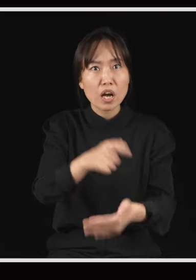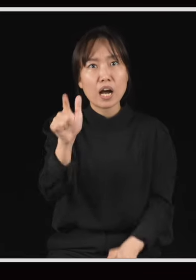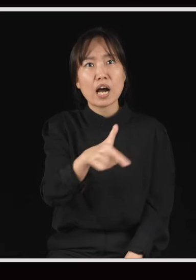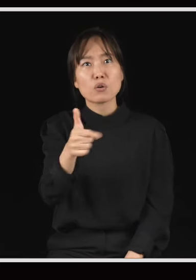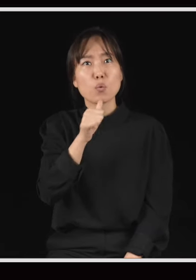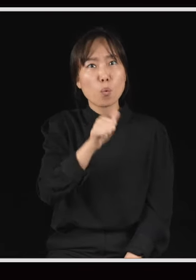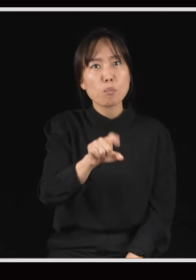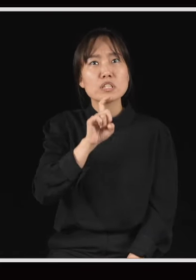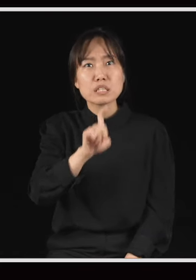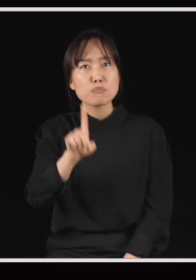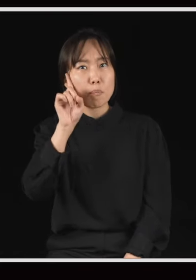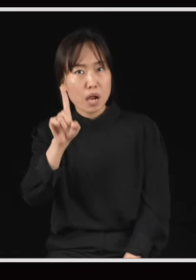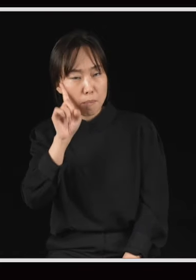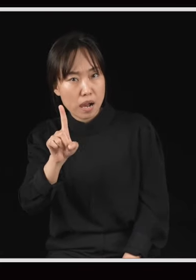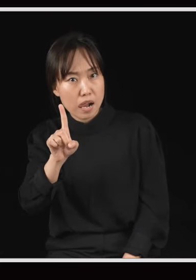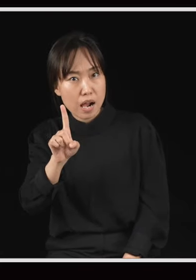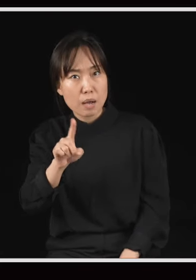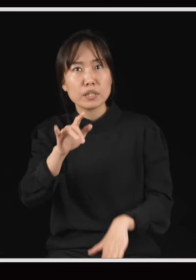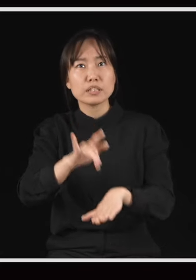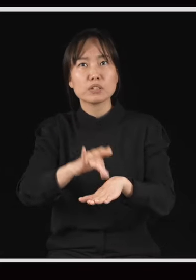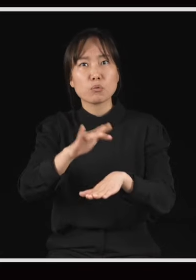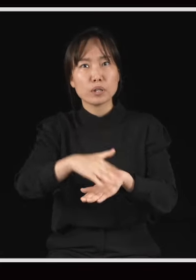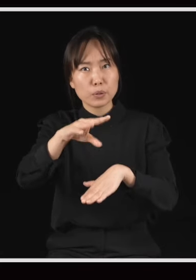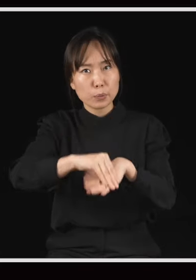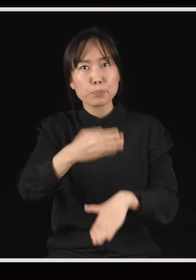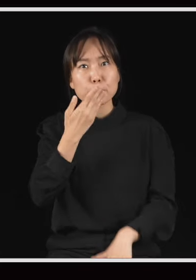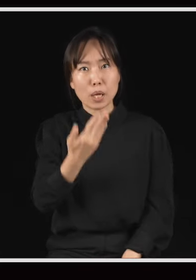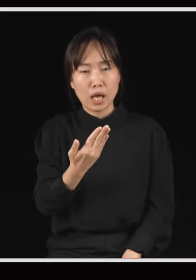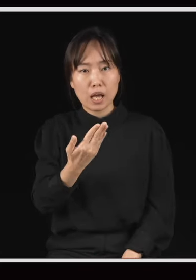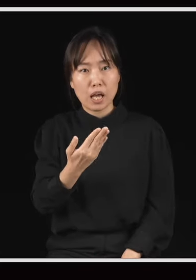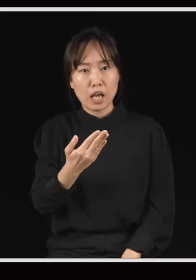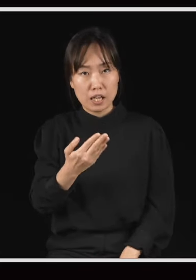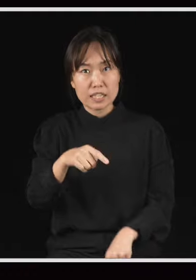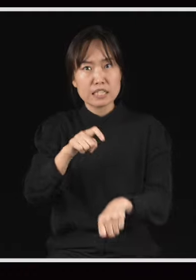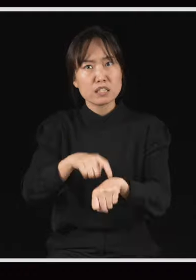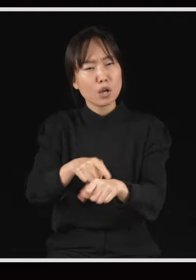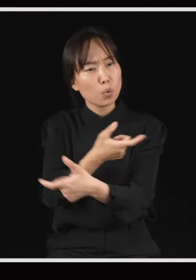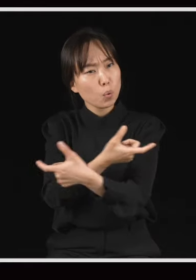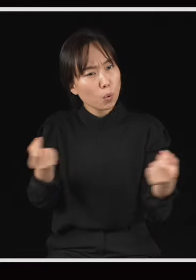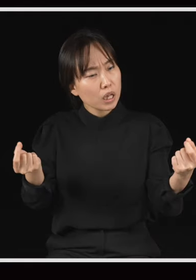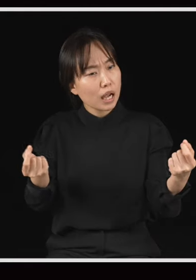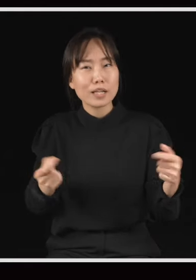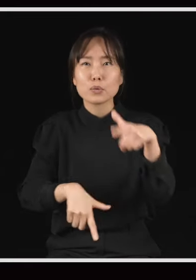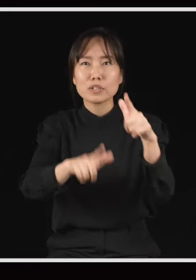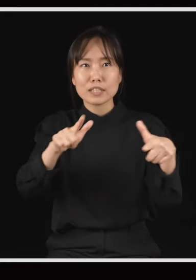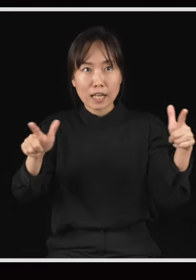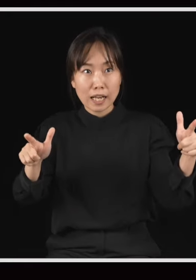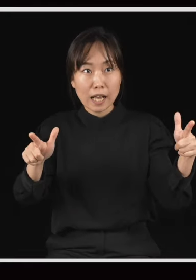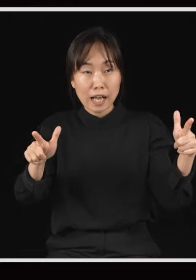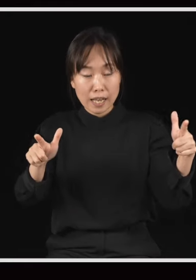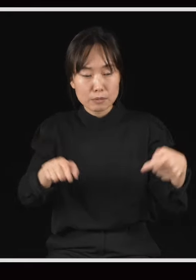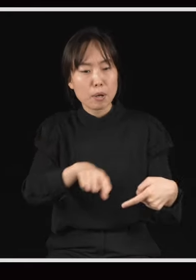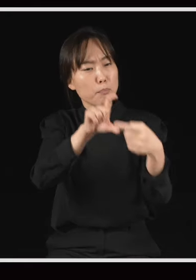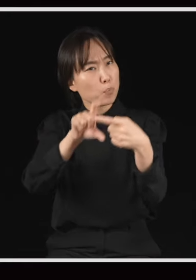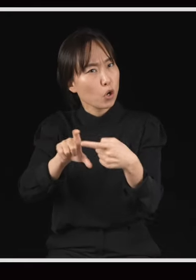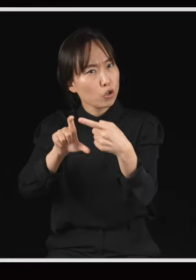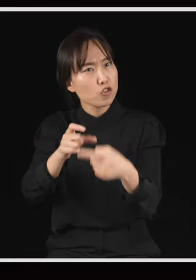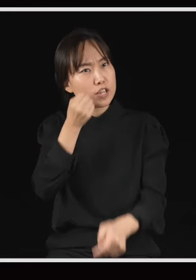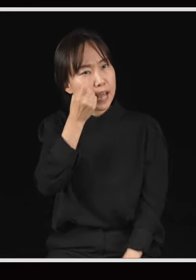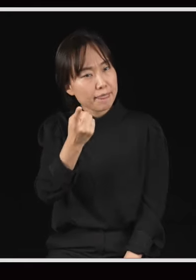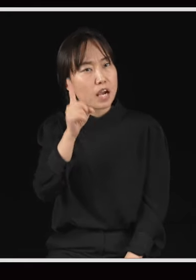5분이든 매일 뭔가를 하기 시작하면, 보통은 그게 한 달 정도가 되면은, 물론 요새는 조금 더 시간이 걸리는 경우도